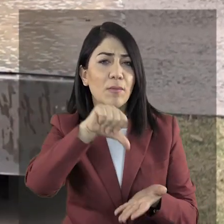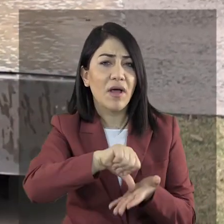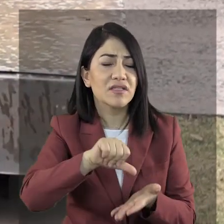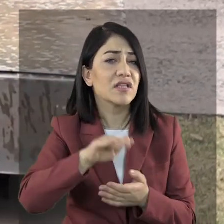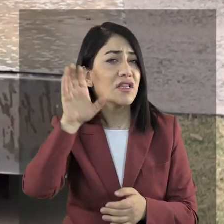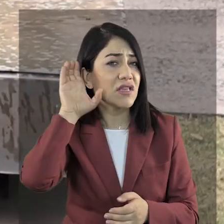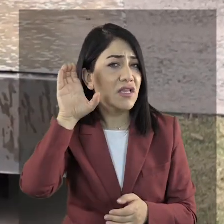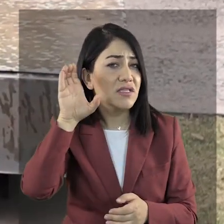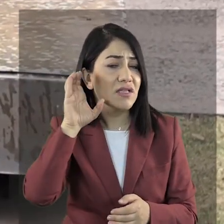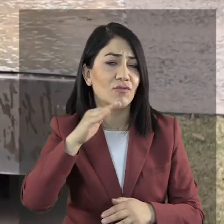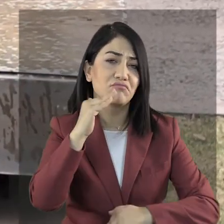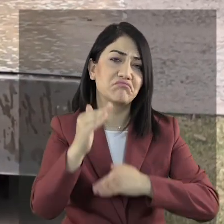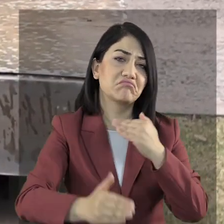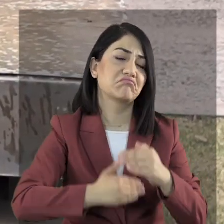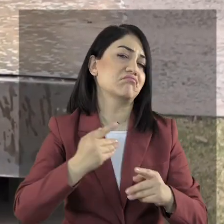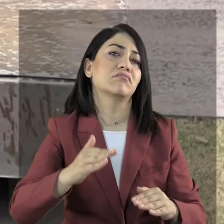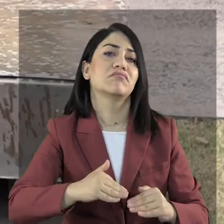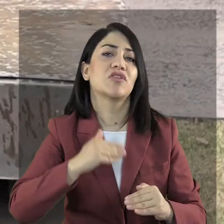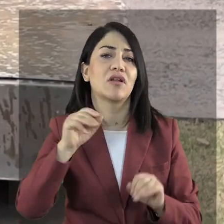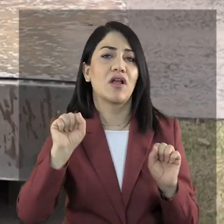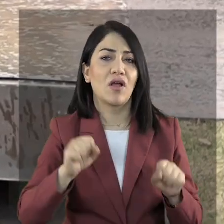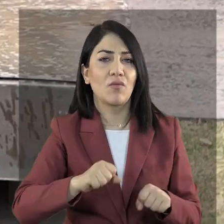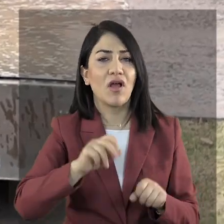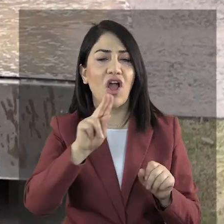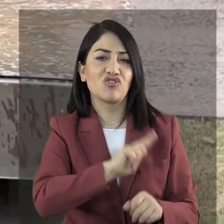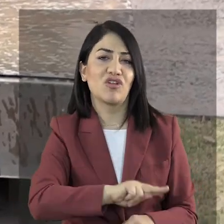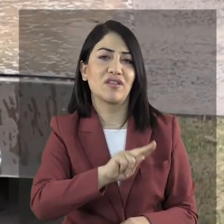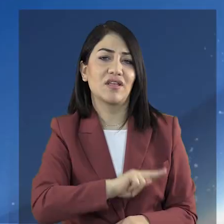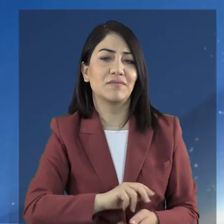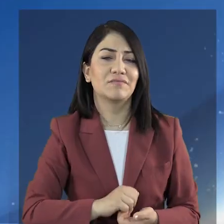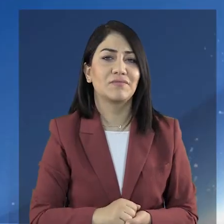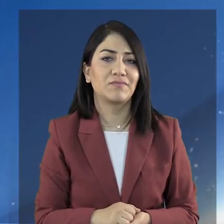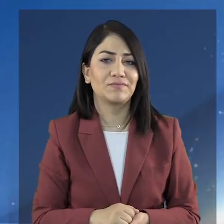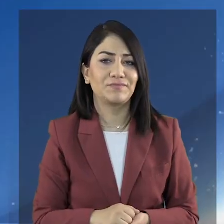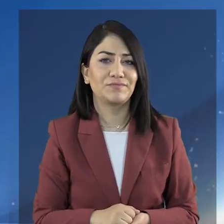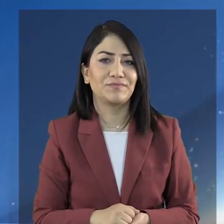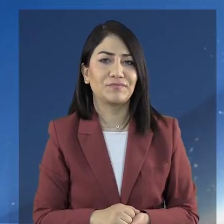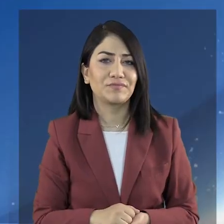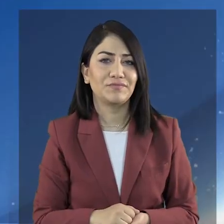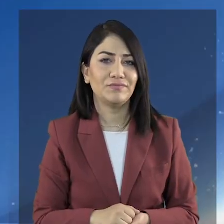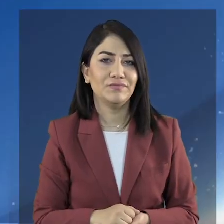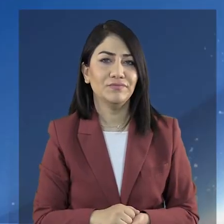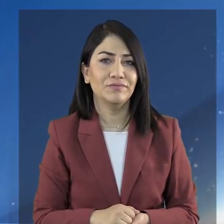մասնակցել, որպեսզի կարողանանք հասնել այն մակարդակին, որը թույլ կտա աշխատել ոլորտում։